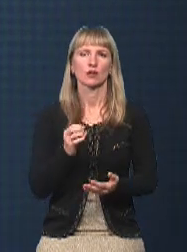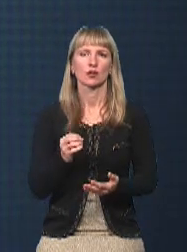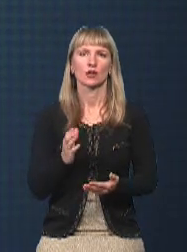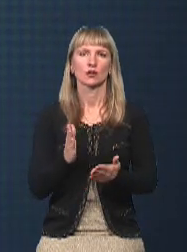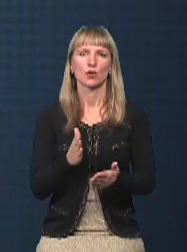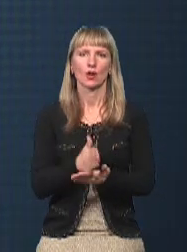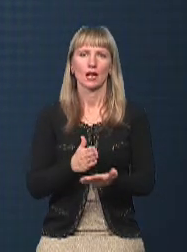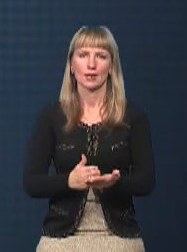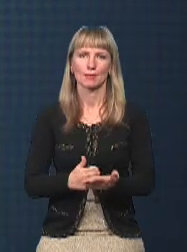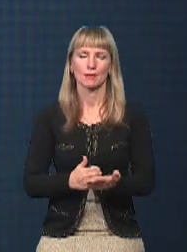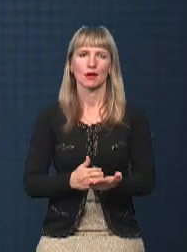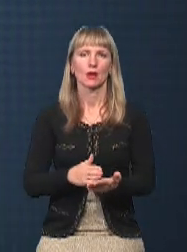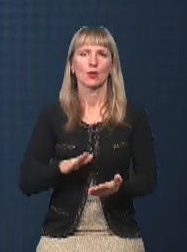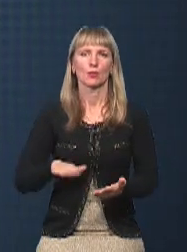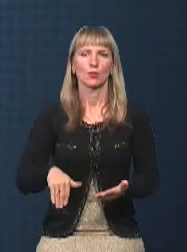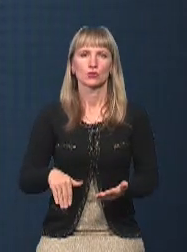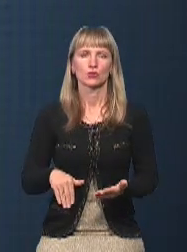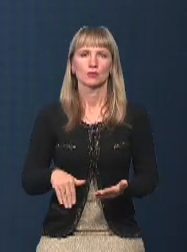хліб. Потім